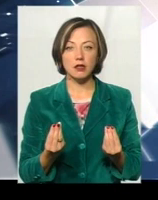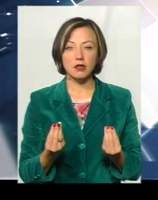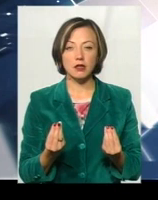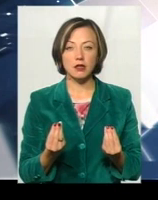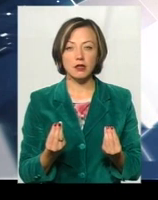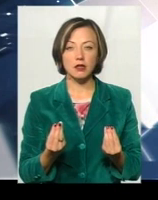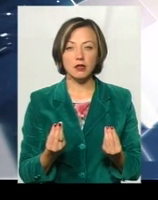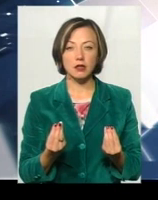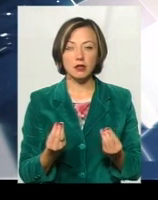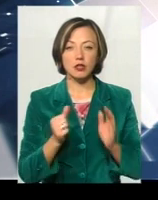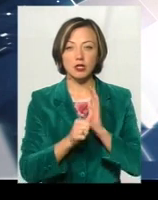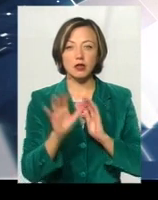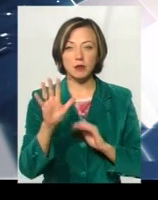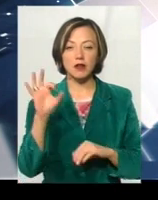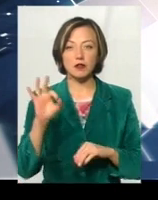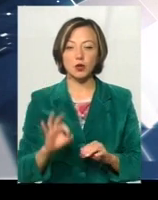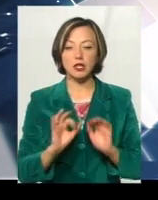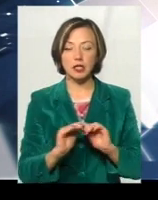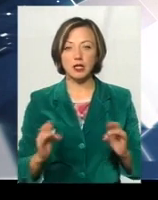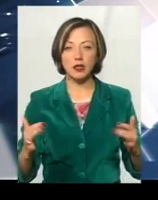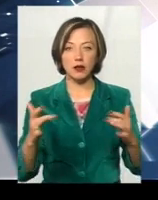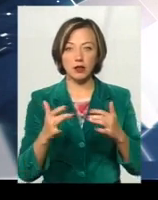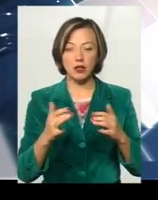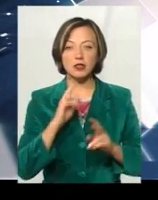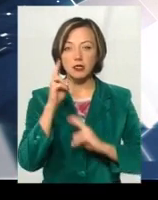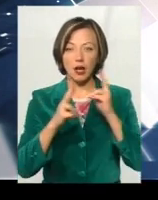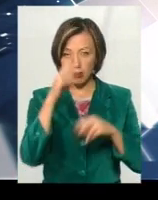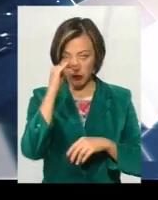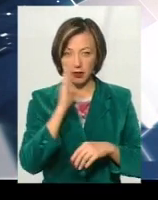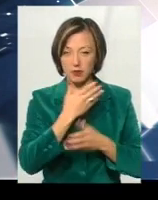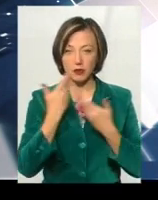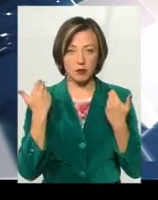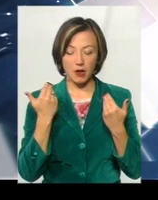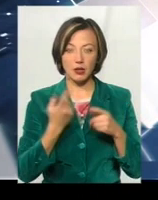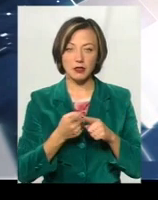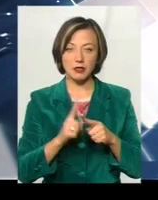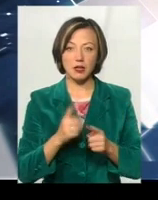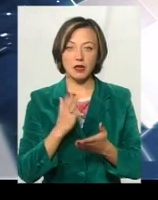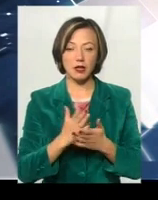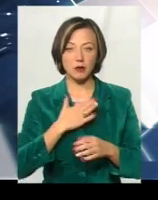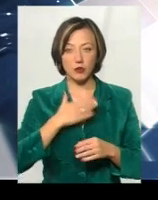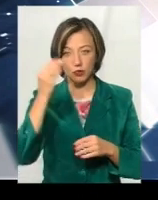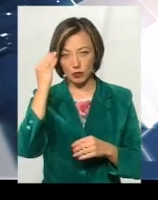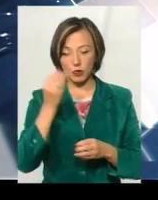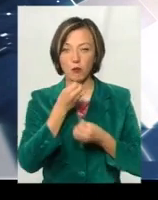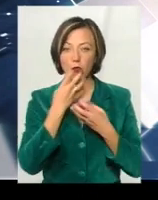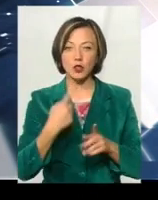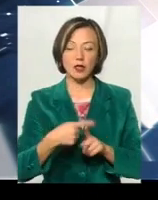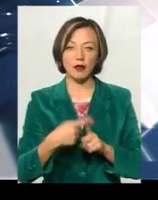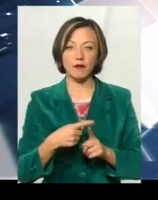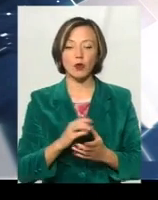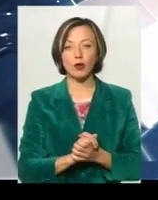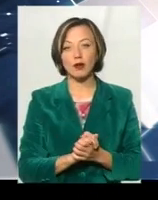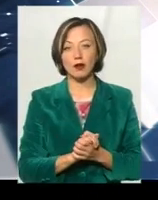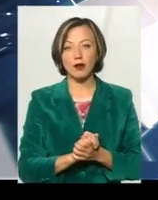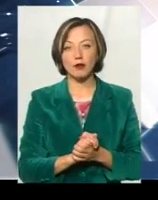біля 60% діток. Батьків немає і... Це є, на мій погляд, дуже позитивно, тому